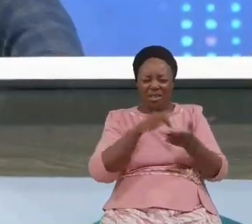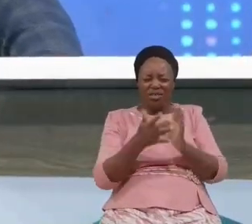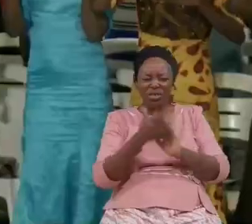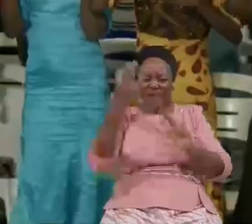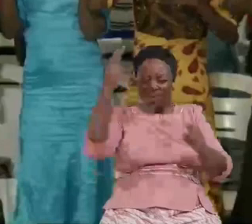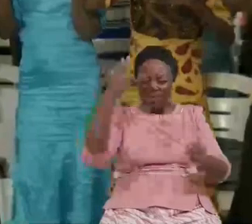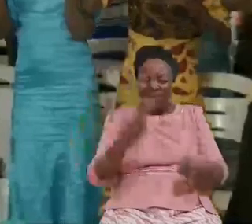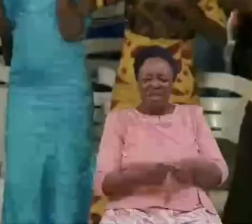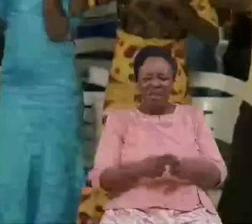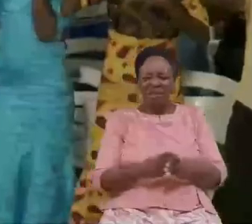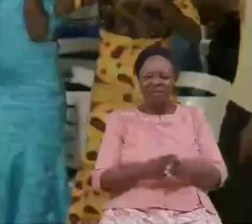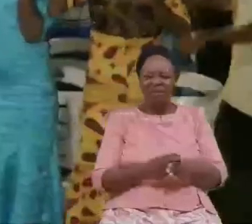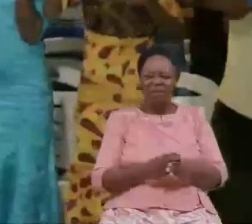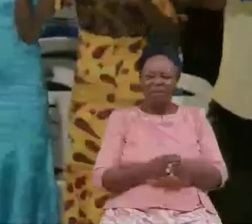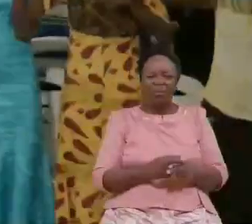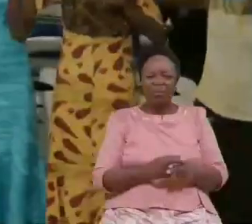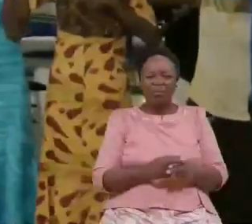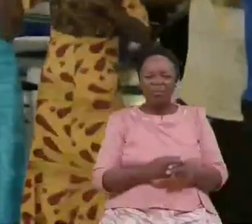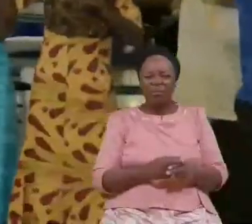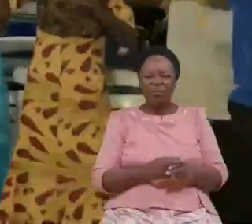au nom de Jésus